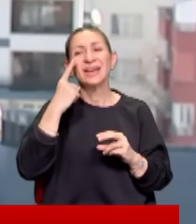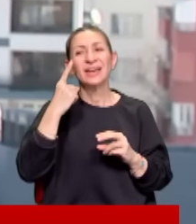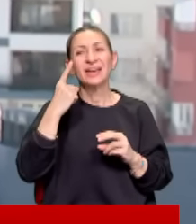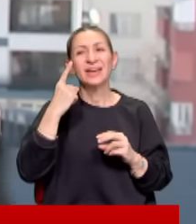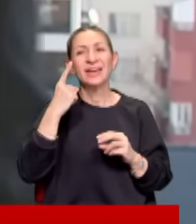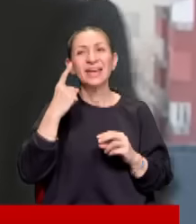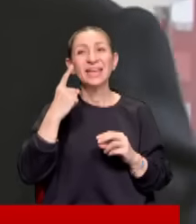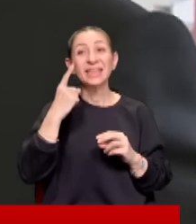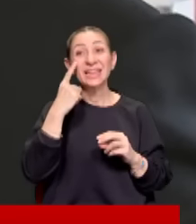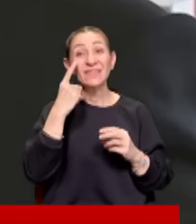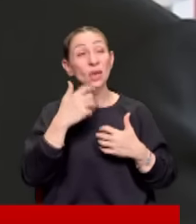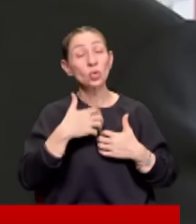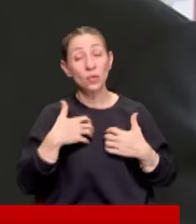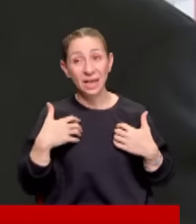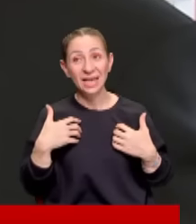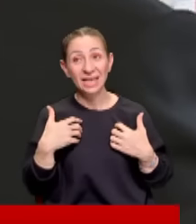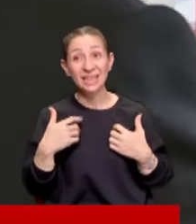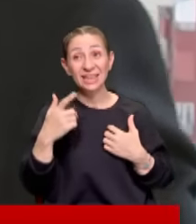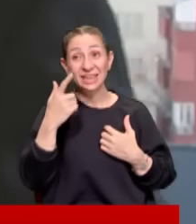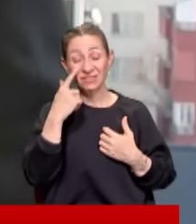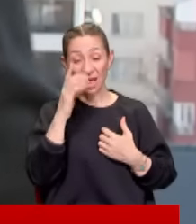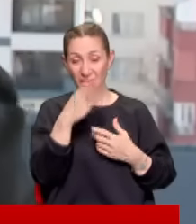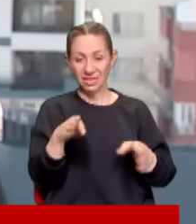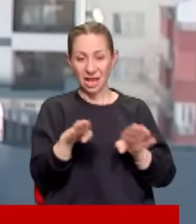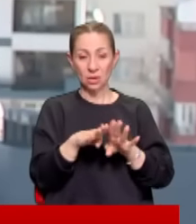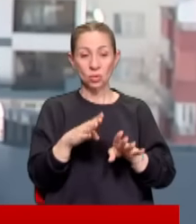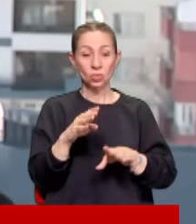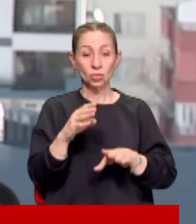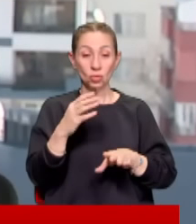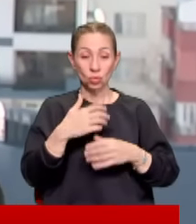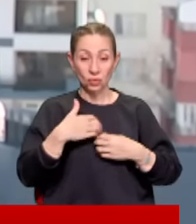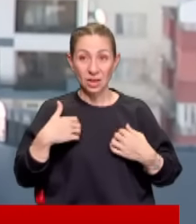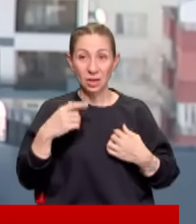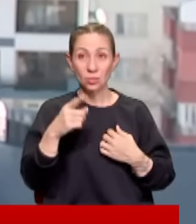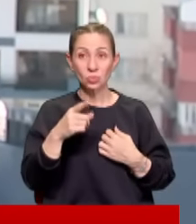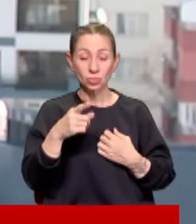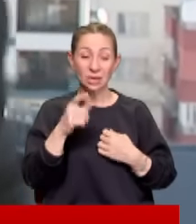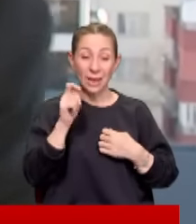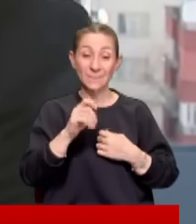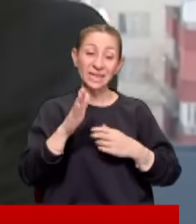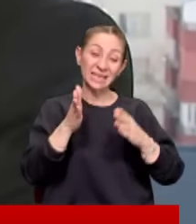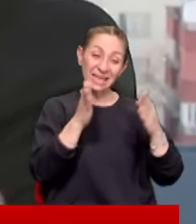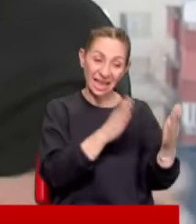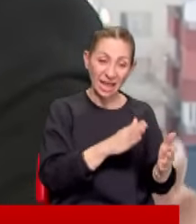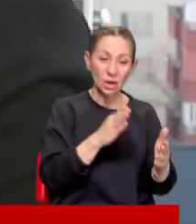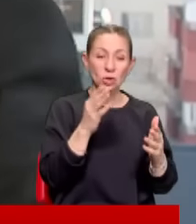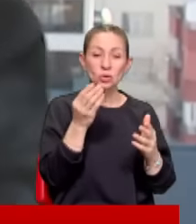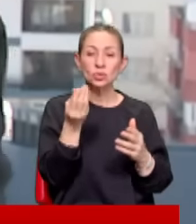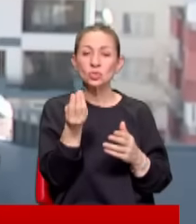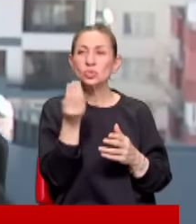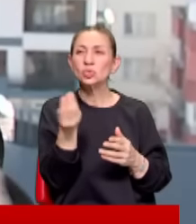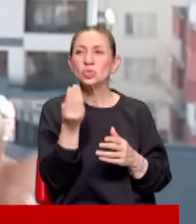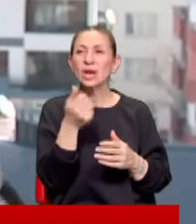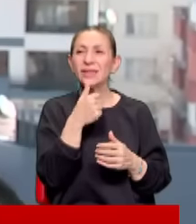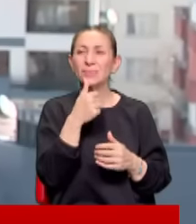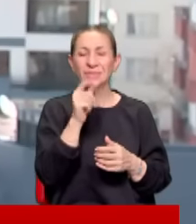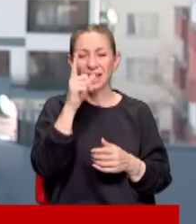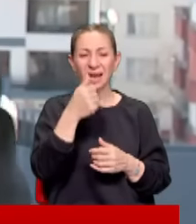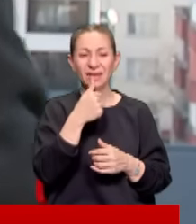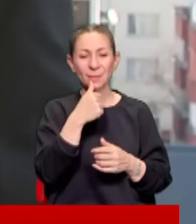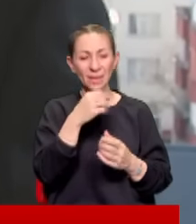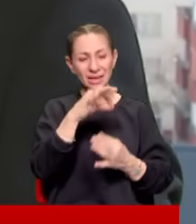sadece devlete ve devlete güvenerek ve devletin adalet duygusuna güvenerek bu süreci yönetmek yerine bu dediğim gibi küçük adamlar, küçük tek